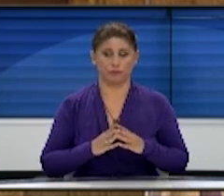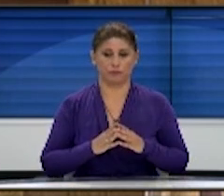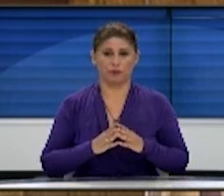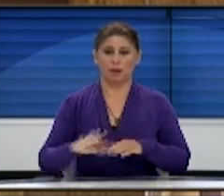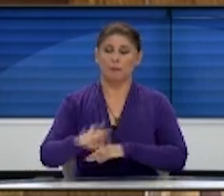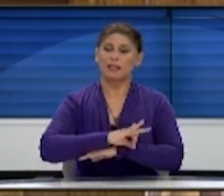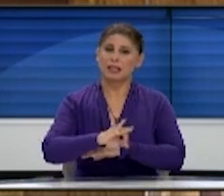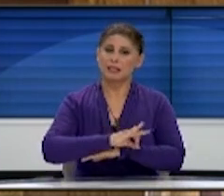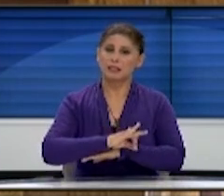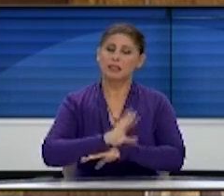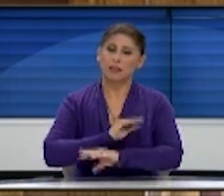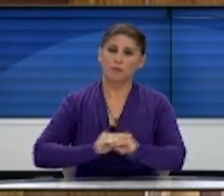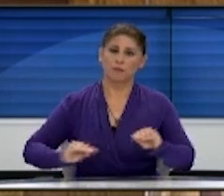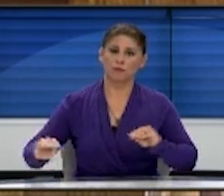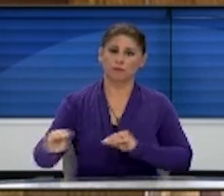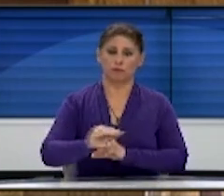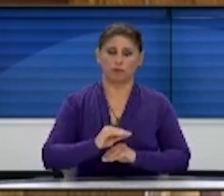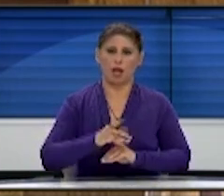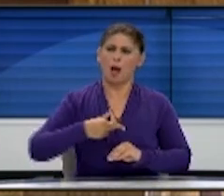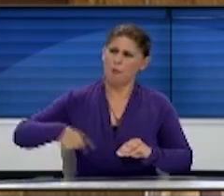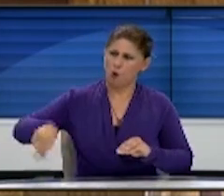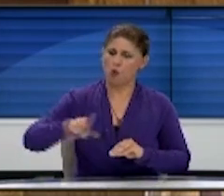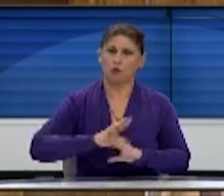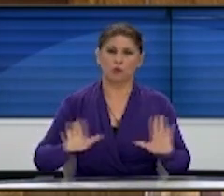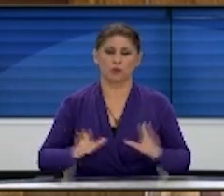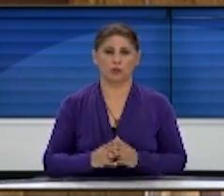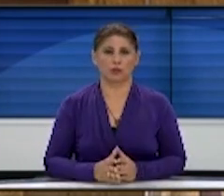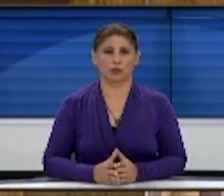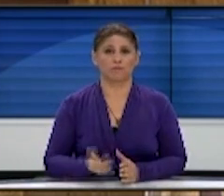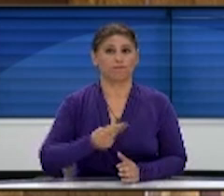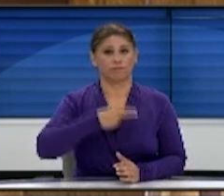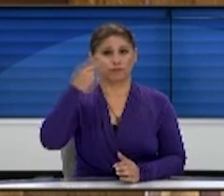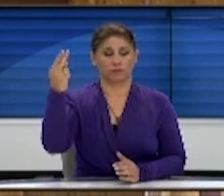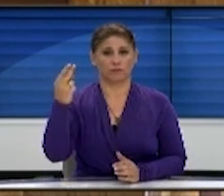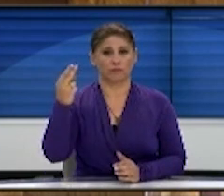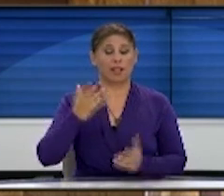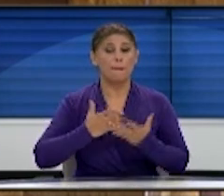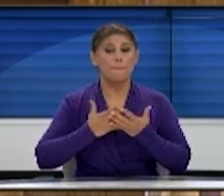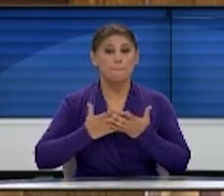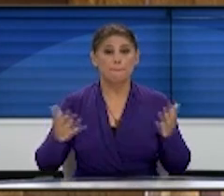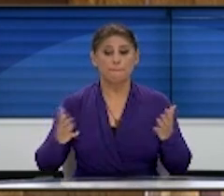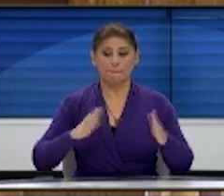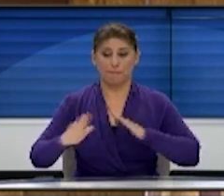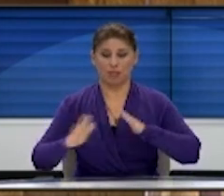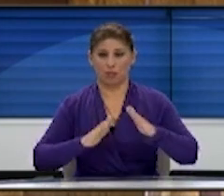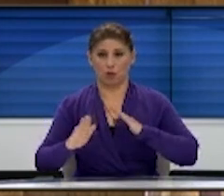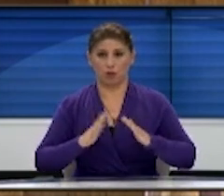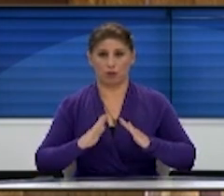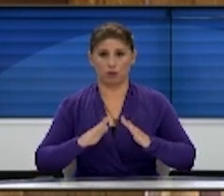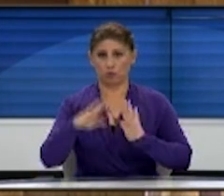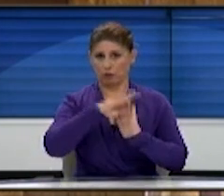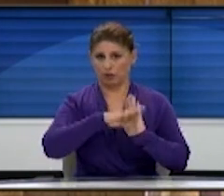που διακινούνται ένθεν κακήθεν για την περιβόητη μεγαλύτερη θωράκιση